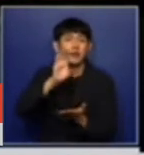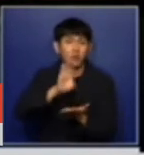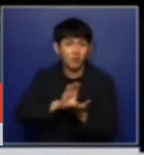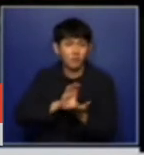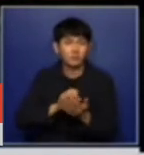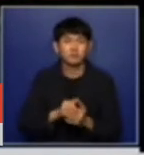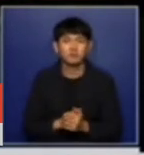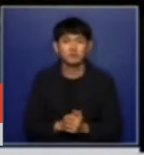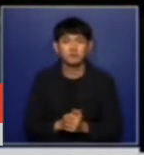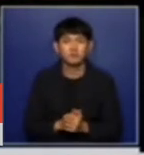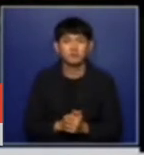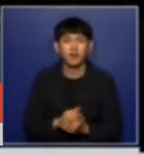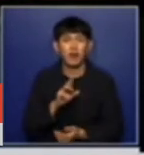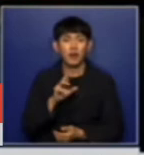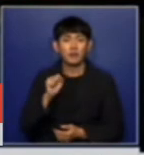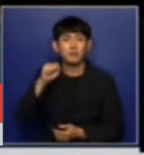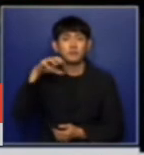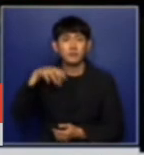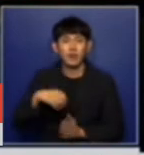าง